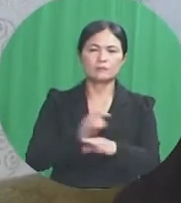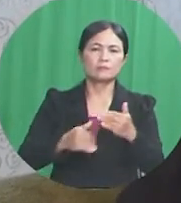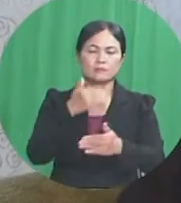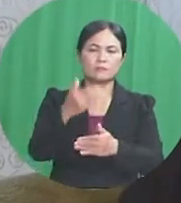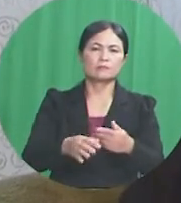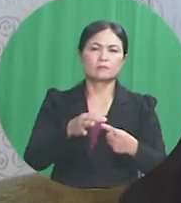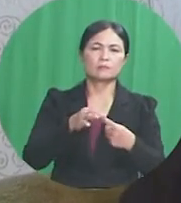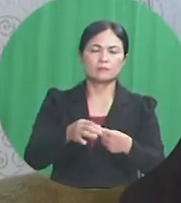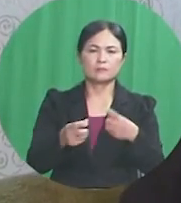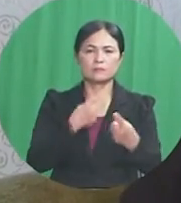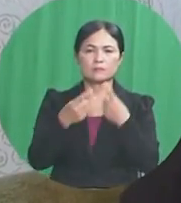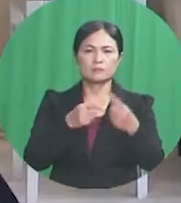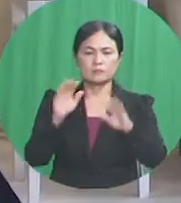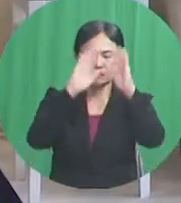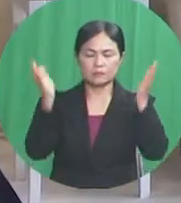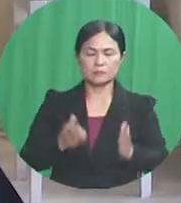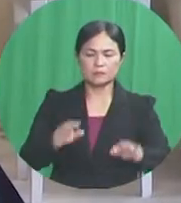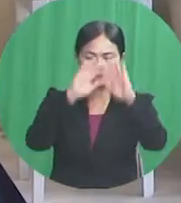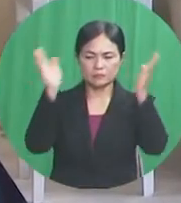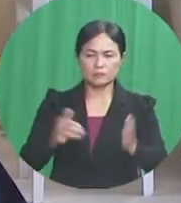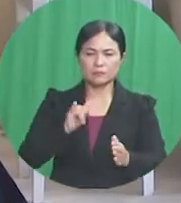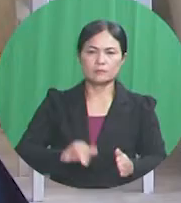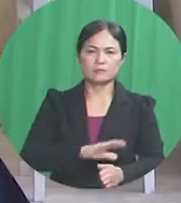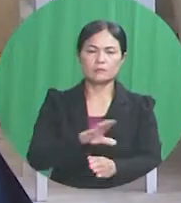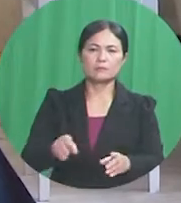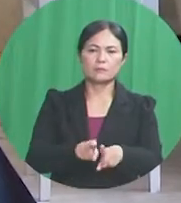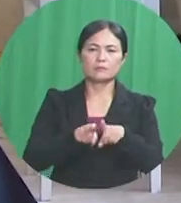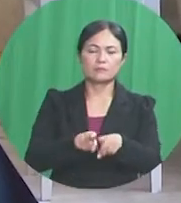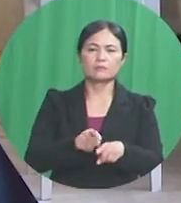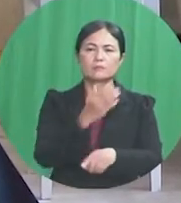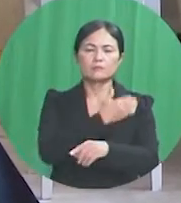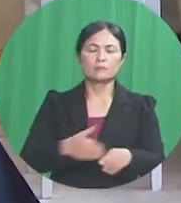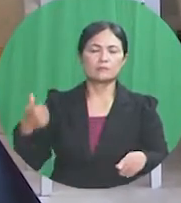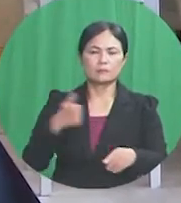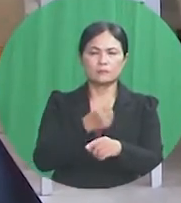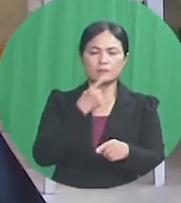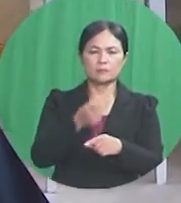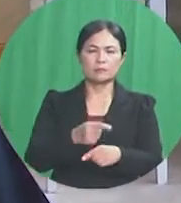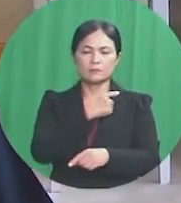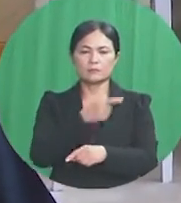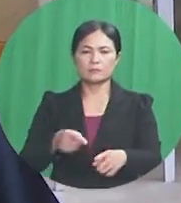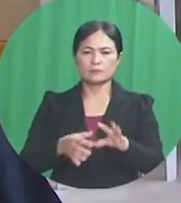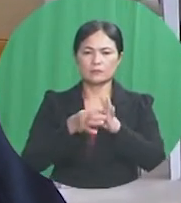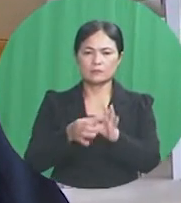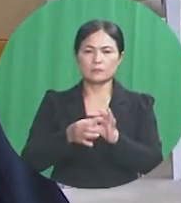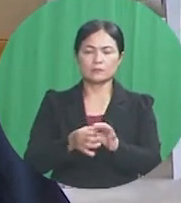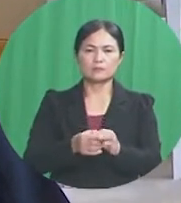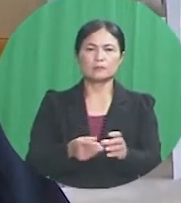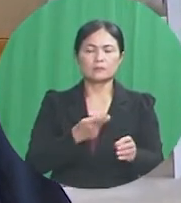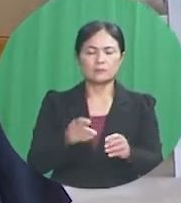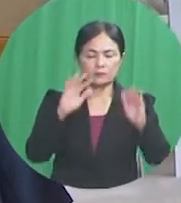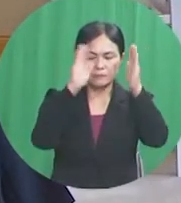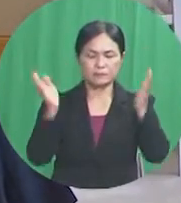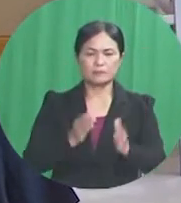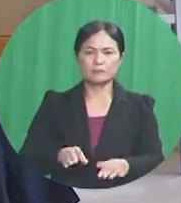ខនេះជាពិសេសកិច្ចសន្ទនាអាស៊ានពិភពលោកនៅកម្ពុជាផងដែរសម្តេចតេជោបានបញ្ជាក់ផងដែរថាយើងមានកិច្ចសហប្រតិបត្តិការរវាងអាស៊ាននិ